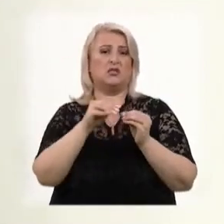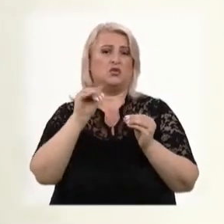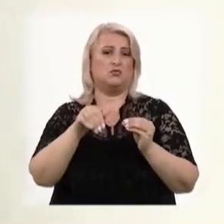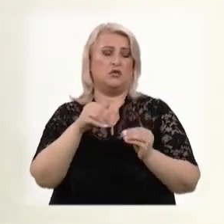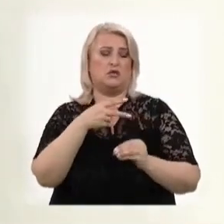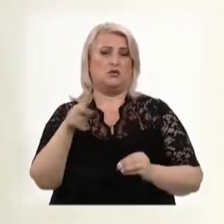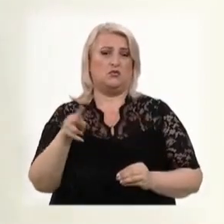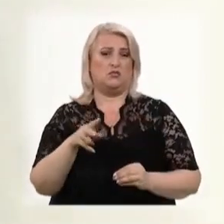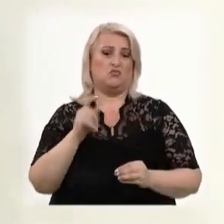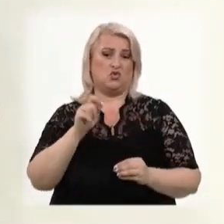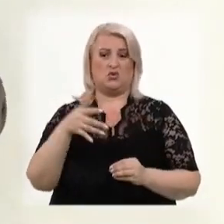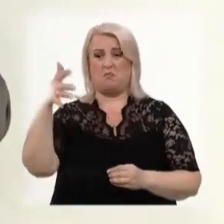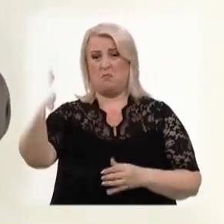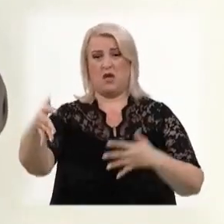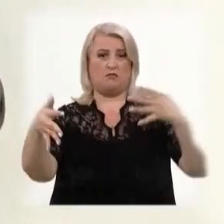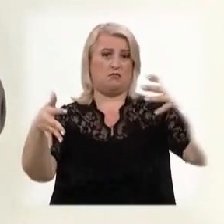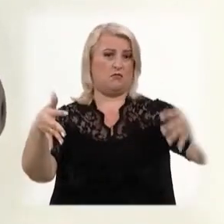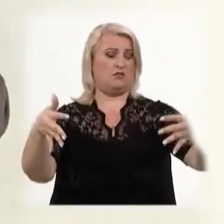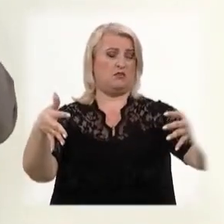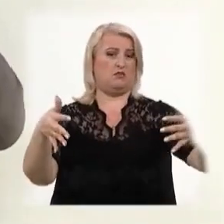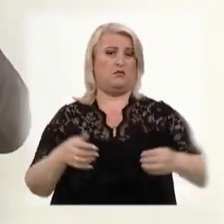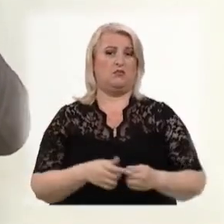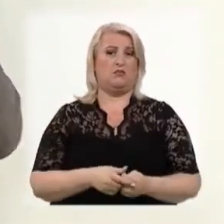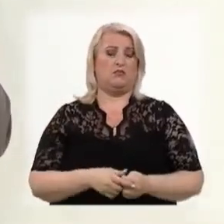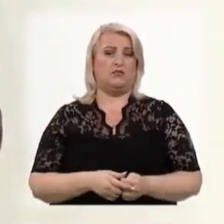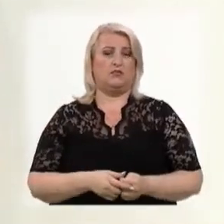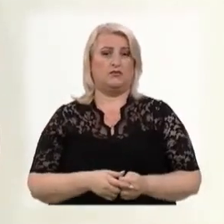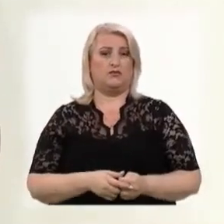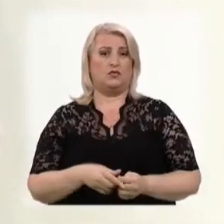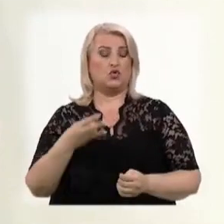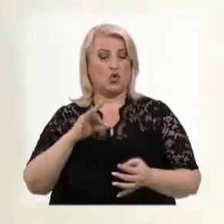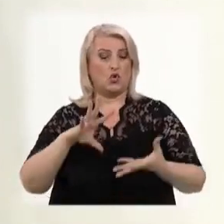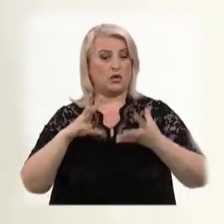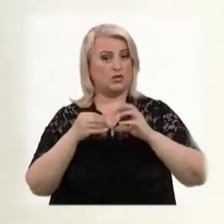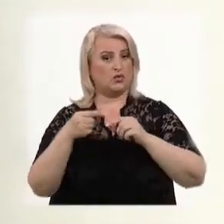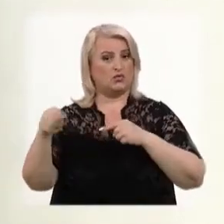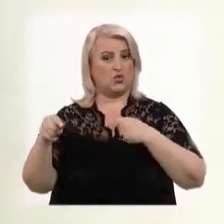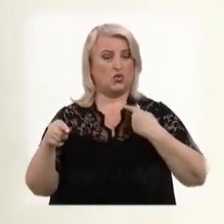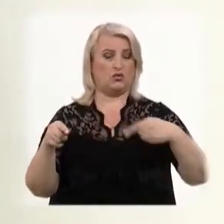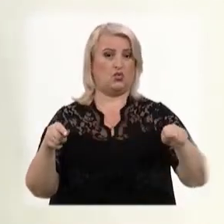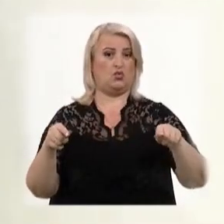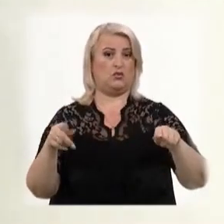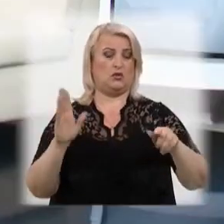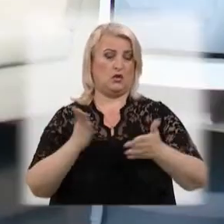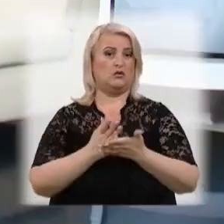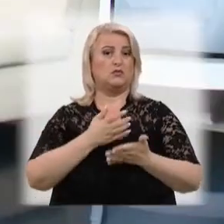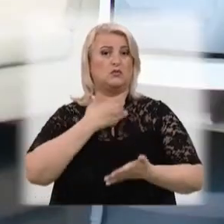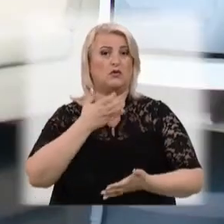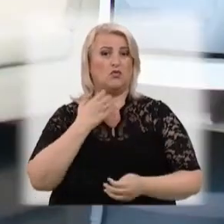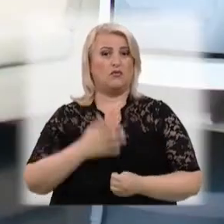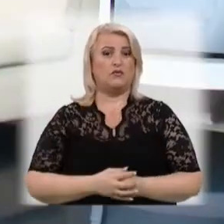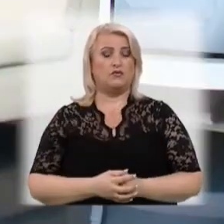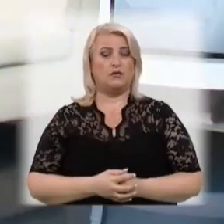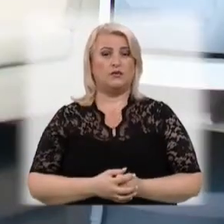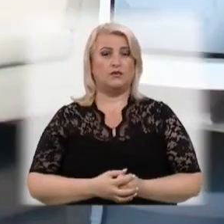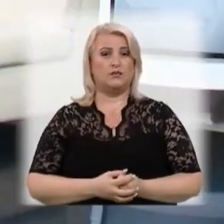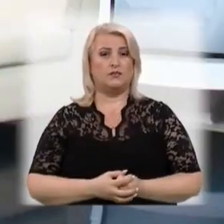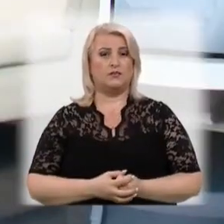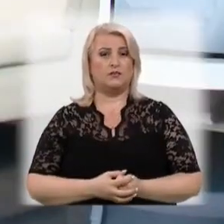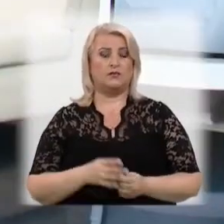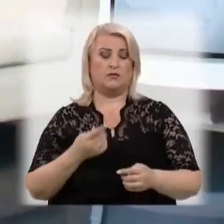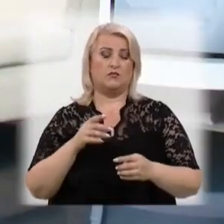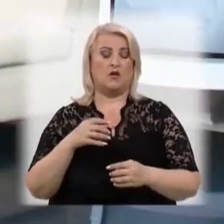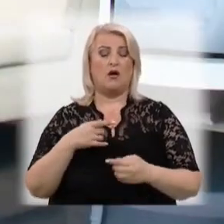5 kg in 5 minute dat o să cheltuim cea mai mare produsul se prezintă sub diferite pentru că nu e bun sau rau cineva este